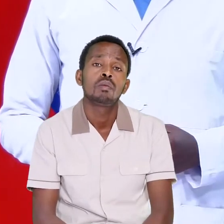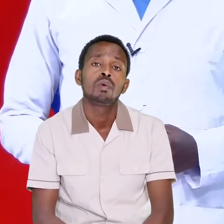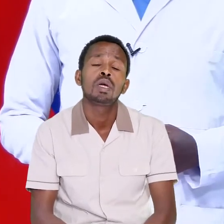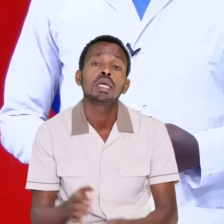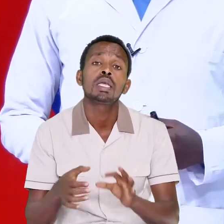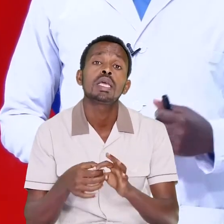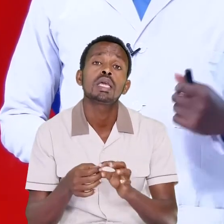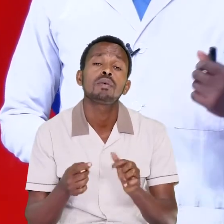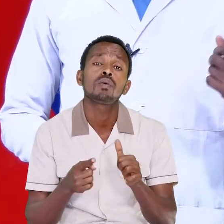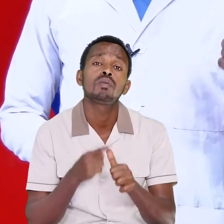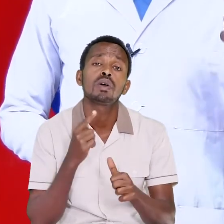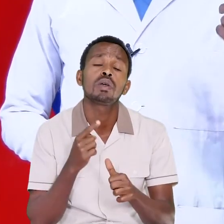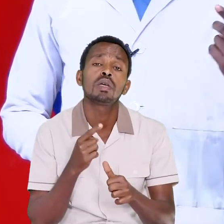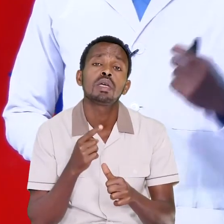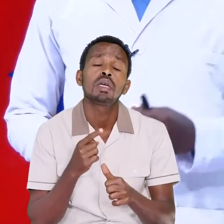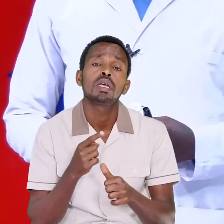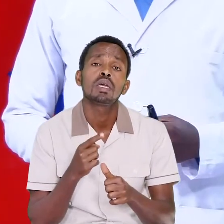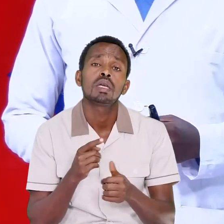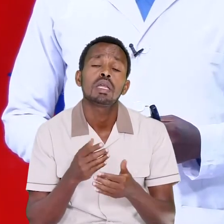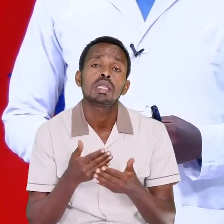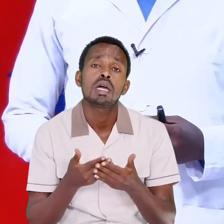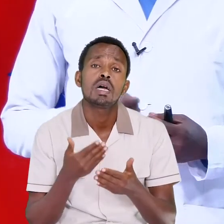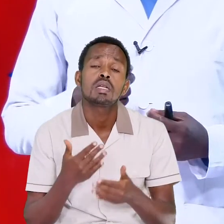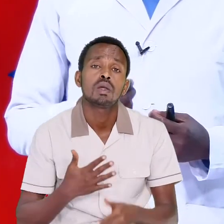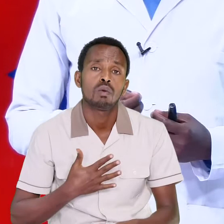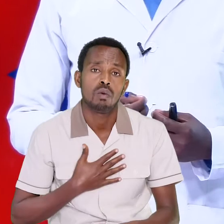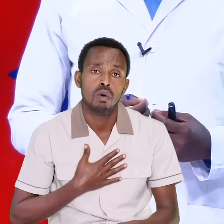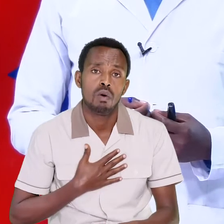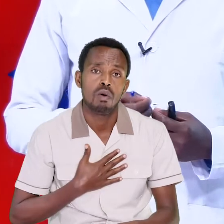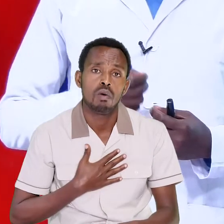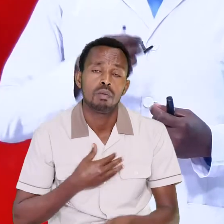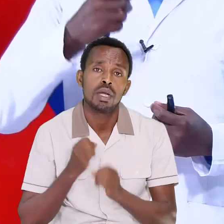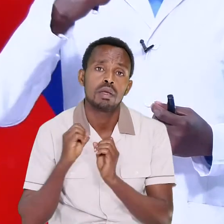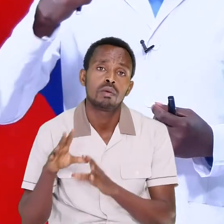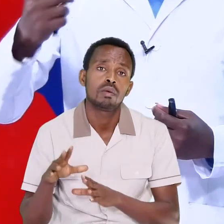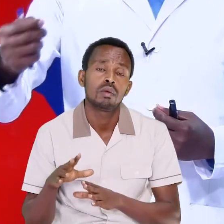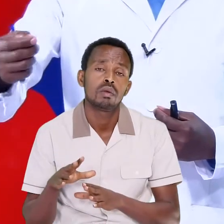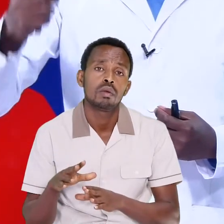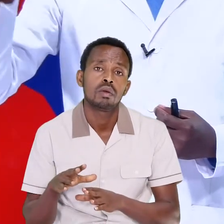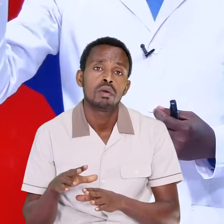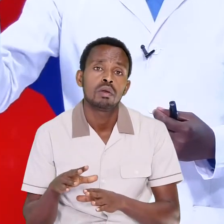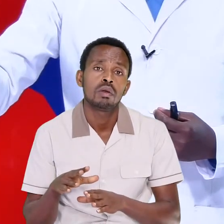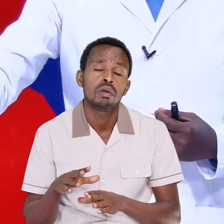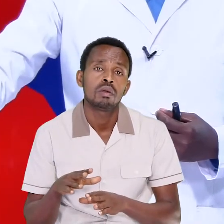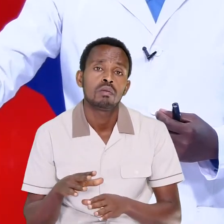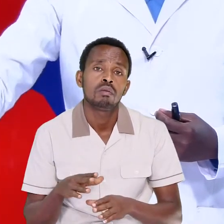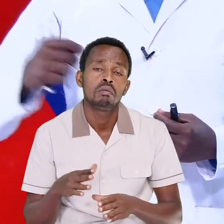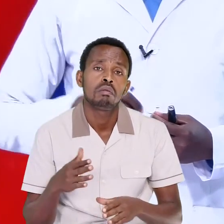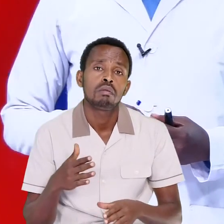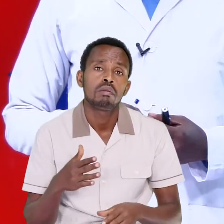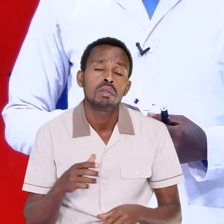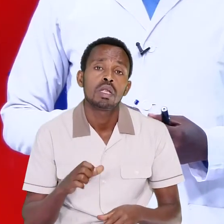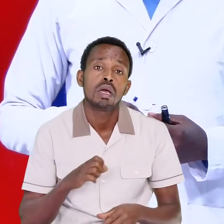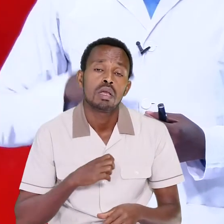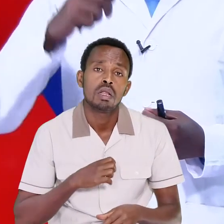hima tokkoffaa keessatti qarshiin koo bade kan jedhu kana keessatti qarshiin koo na jalaa yookaan